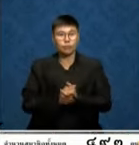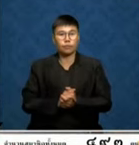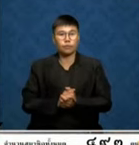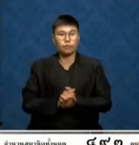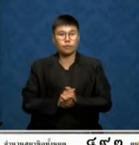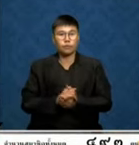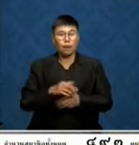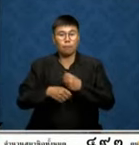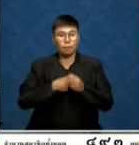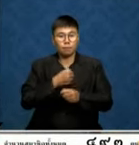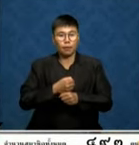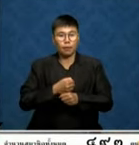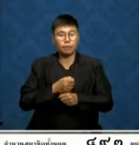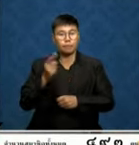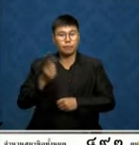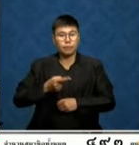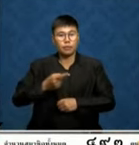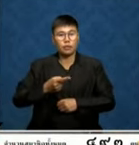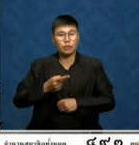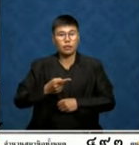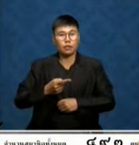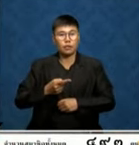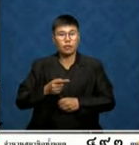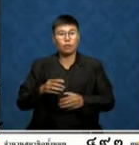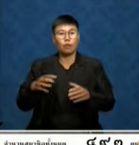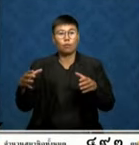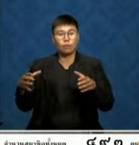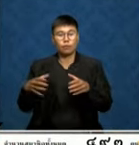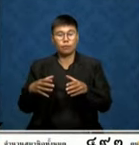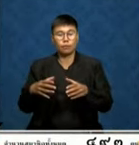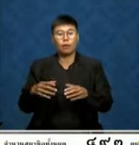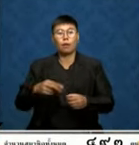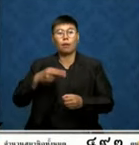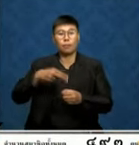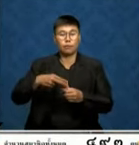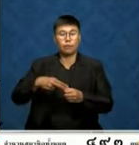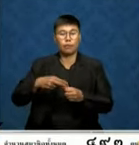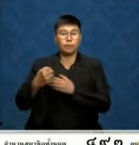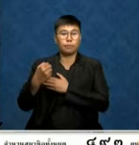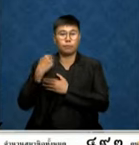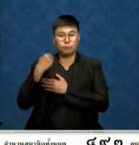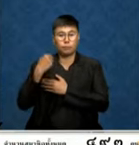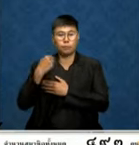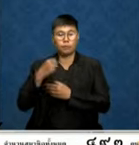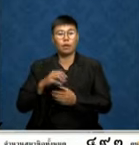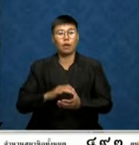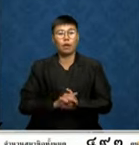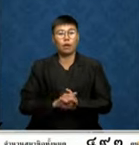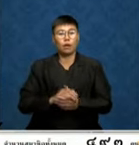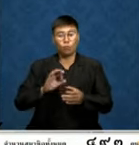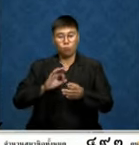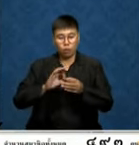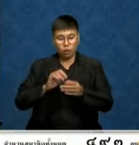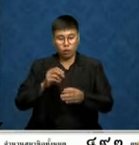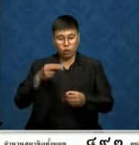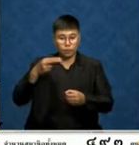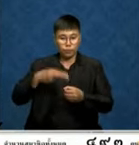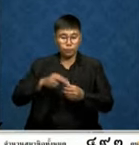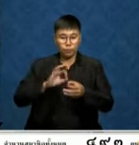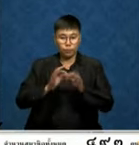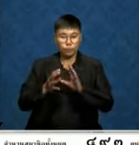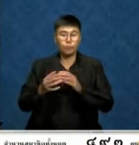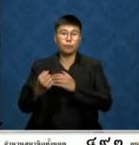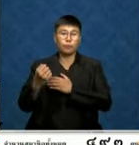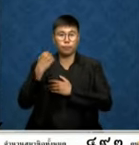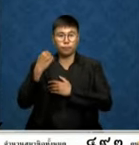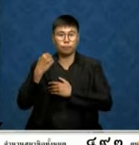ประจำปีของหน่วยงานคณะกรรมการกำกับกิจการพลังงานและสำนักงานคณะกรรมการกำกับกิจการพลังงานครับ